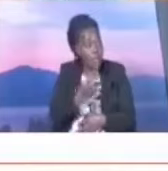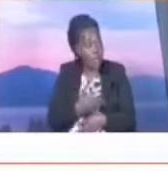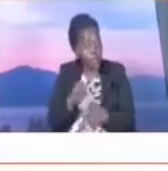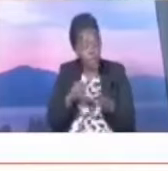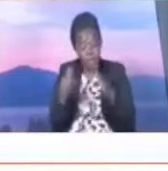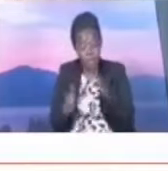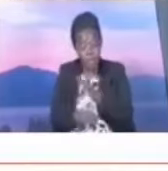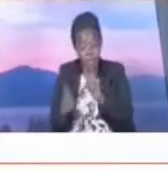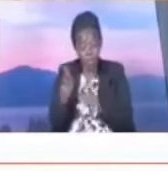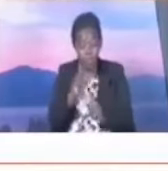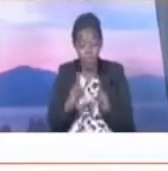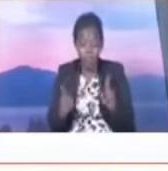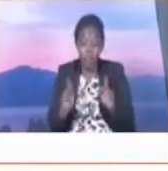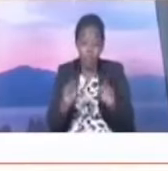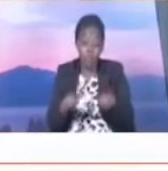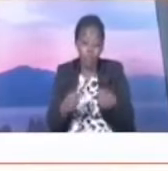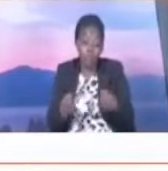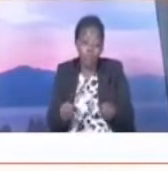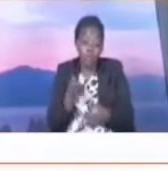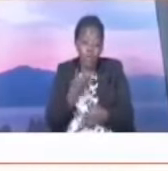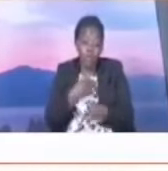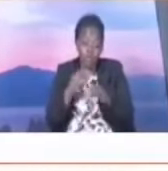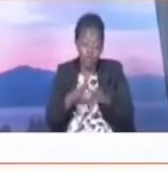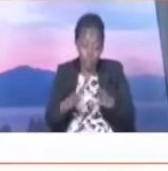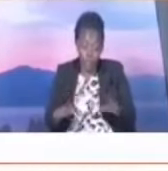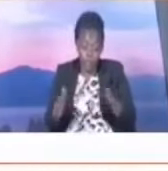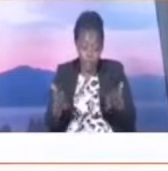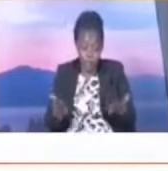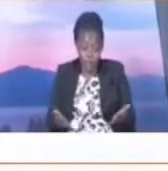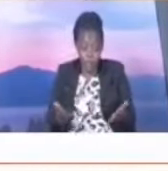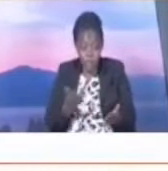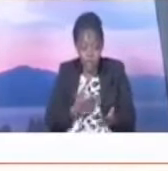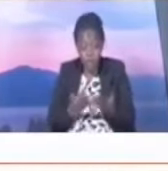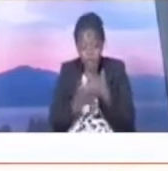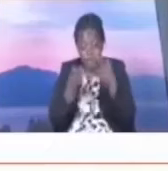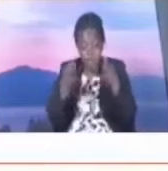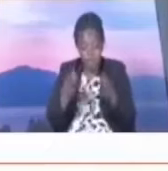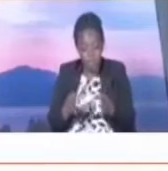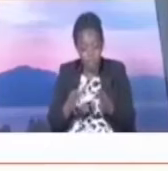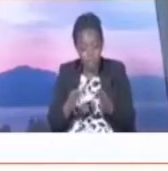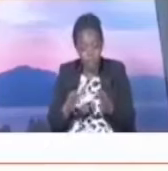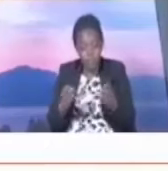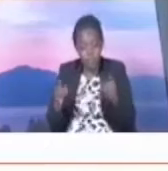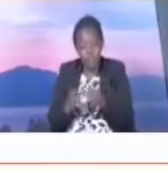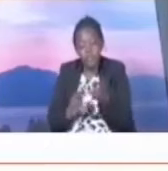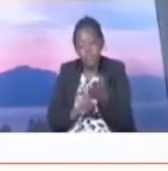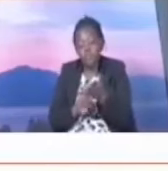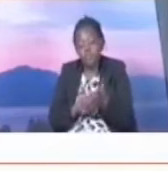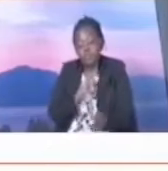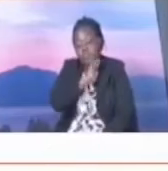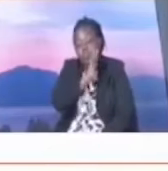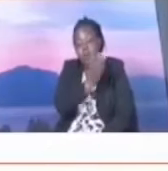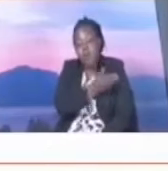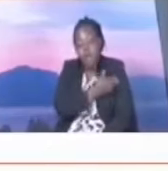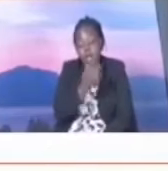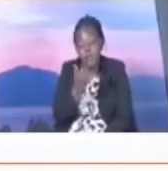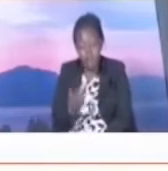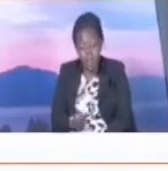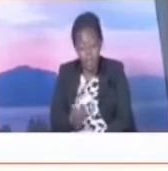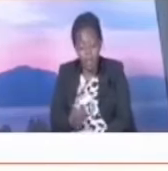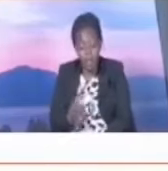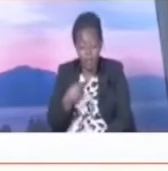wansi tetuteekeddwa kubeera na ttaka nge tuteekeddwa na kubeera na kantu kongwako nenakozesa amaanyi naye kati